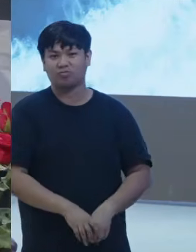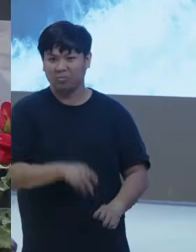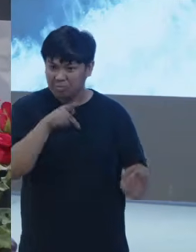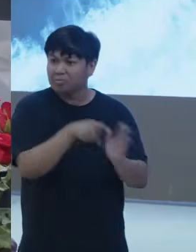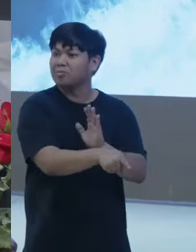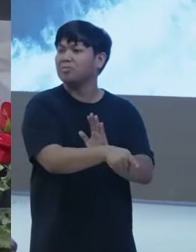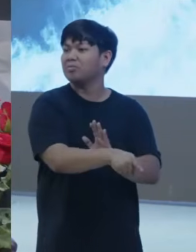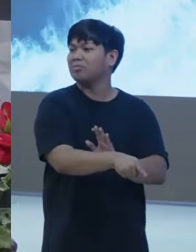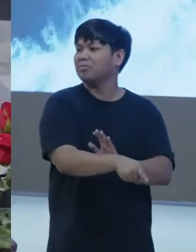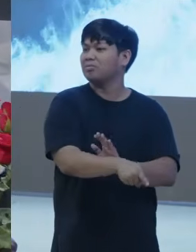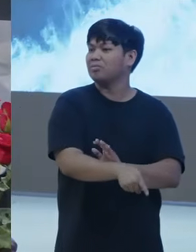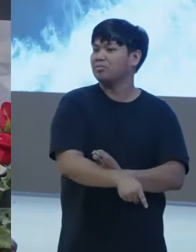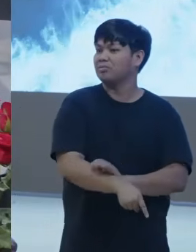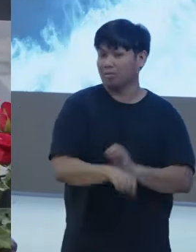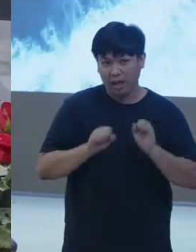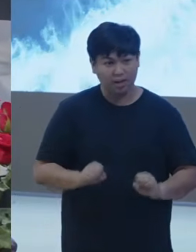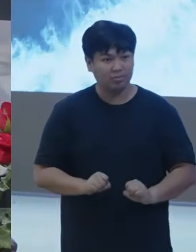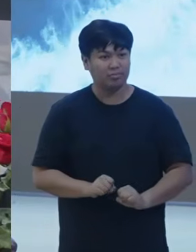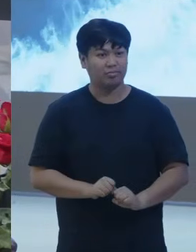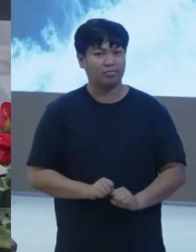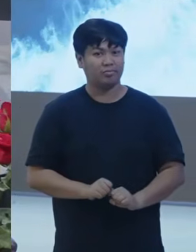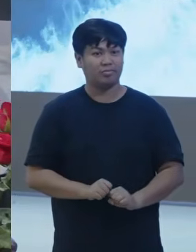Ano mawawala sa akin?